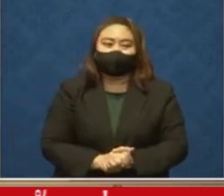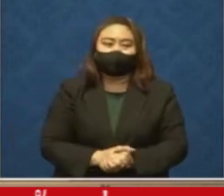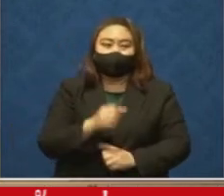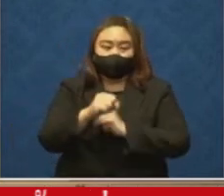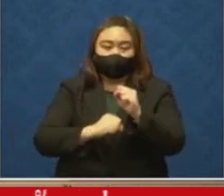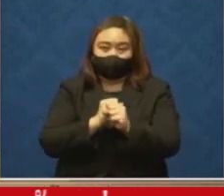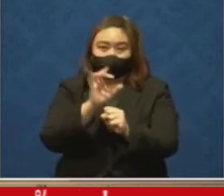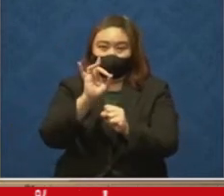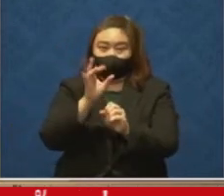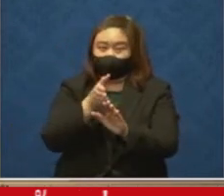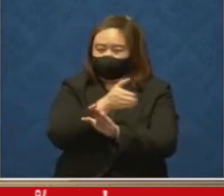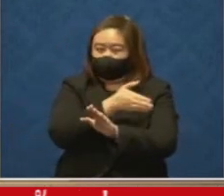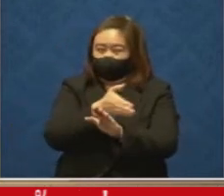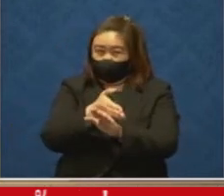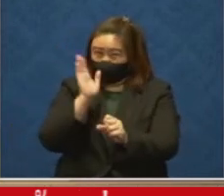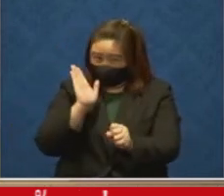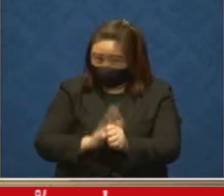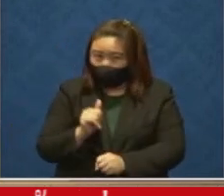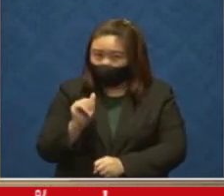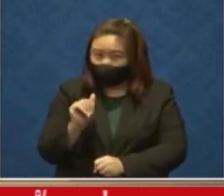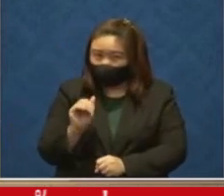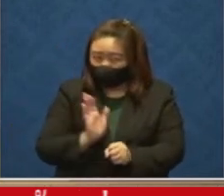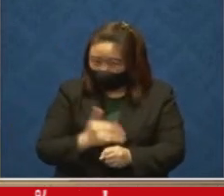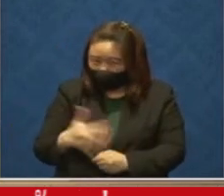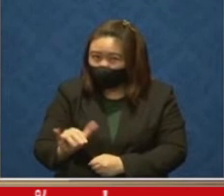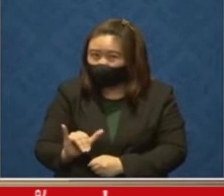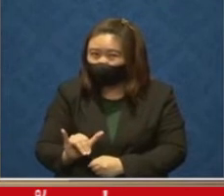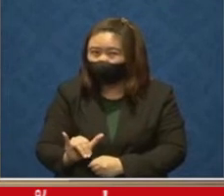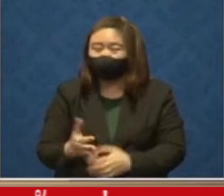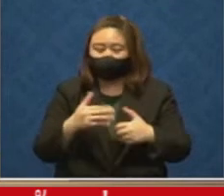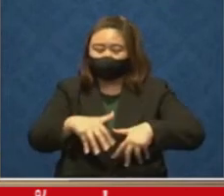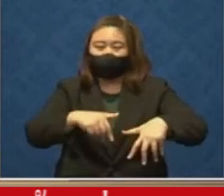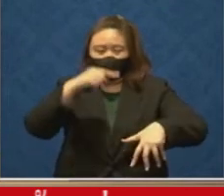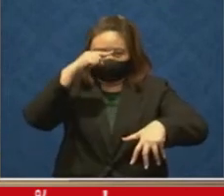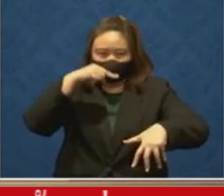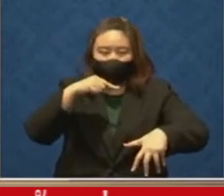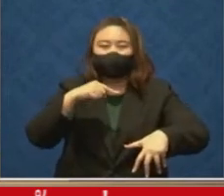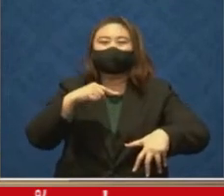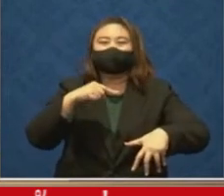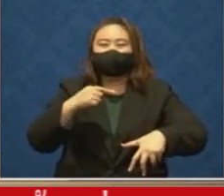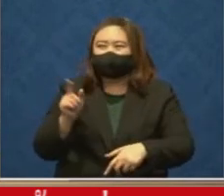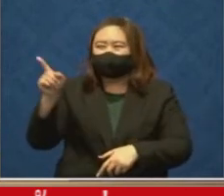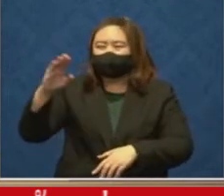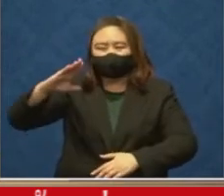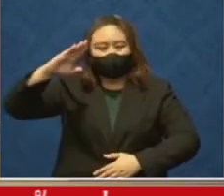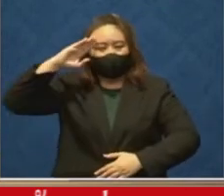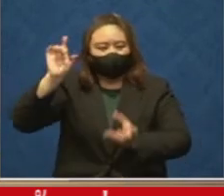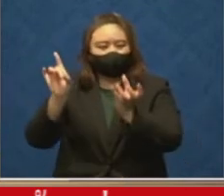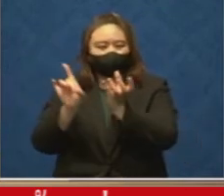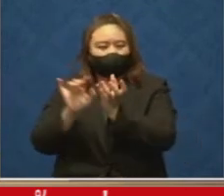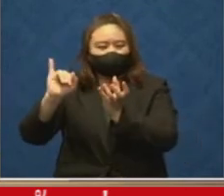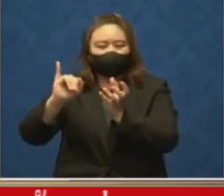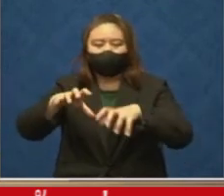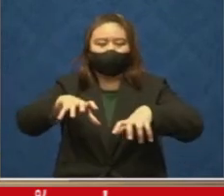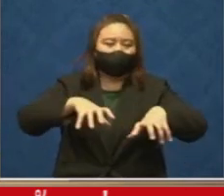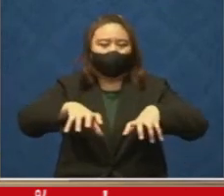ทําฐานครับ 8 ปีที่ผ่านมาพอแล้วหอยัครัพี่น้องปทาชนคนไทย บริหาร